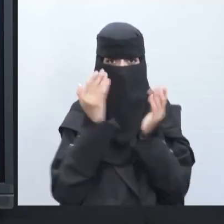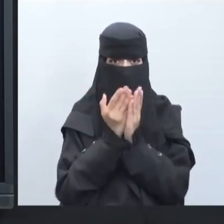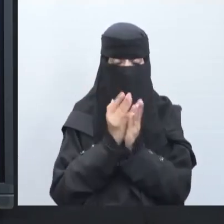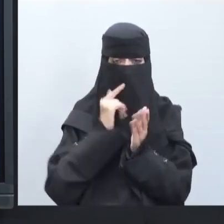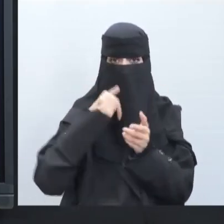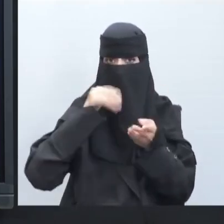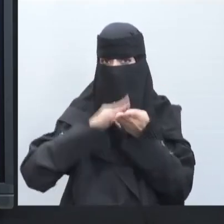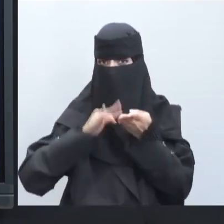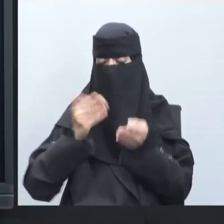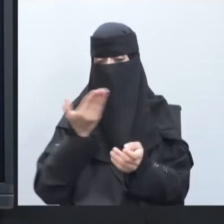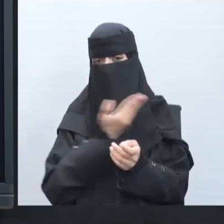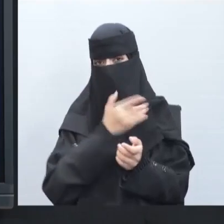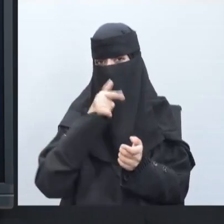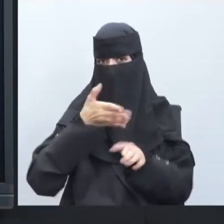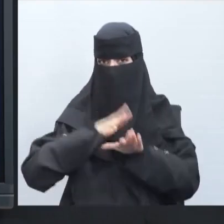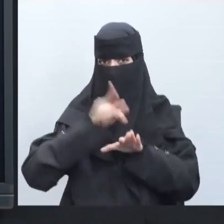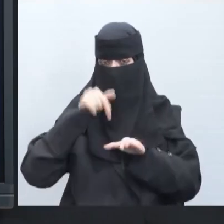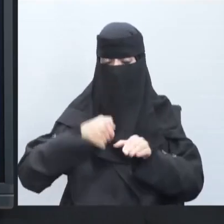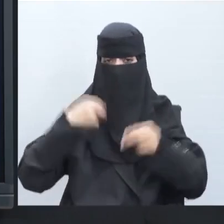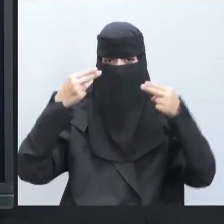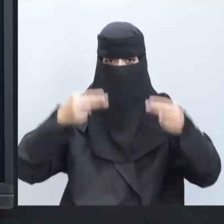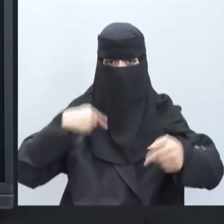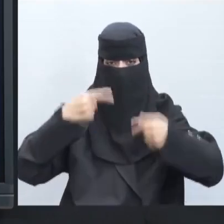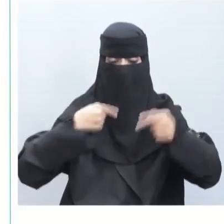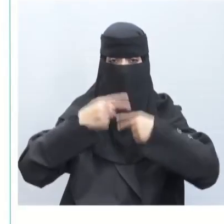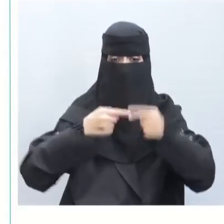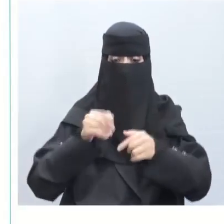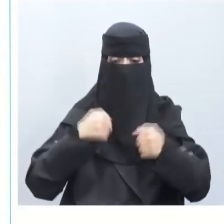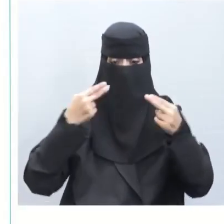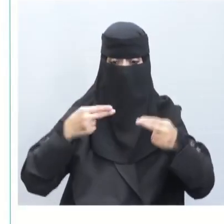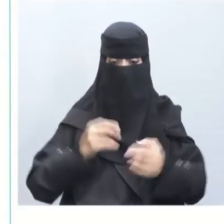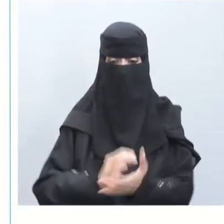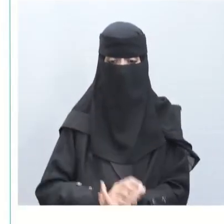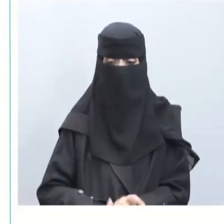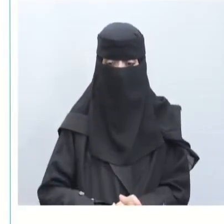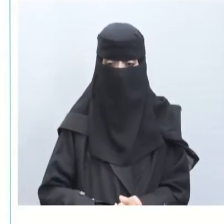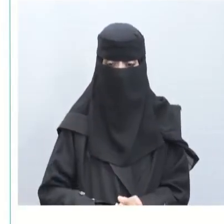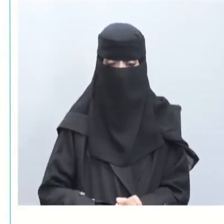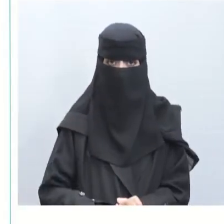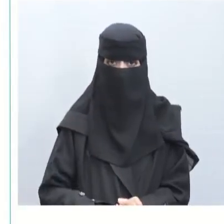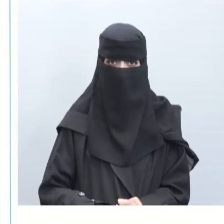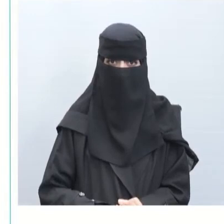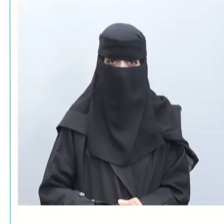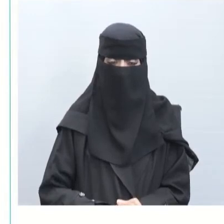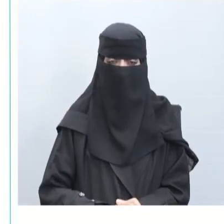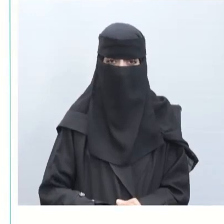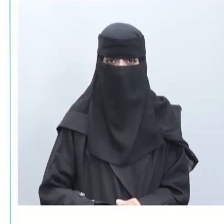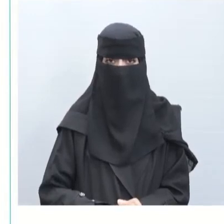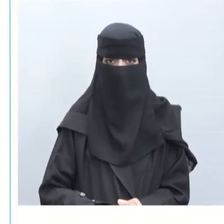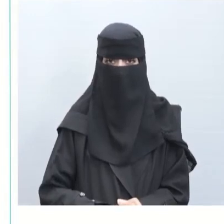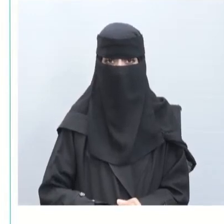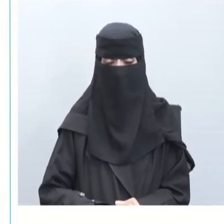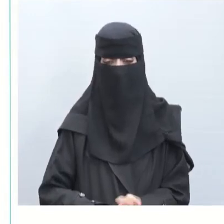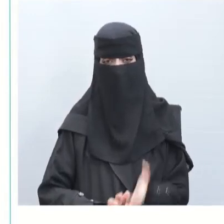المخاطره وتاثيره على الفعاليه واستدامه الفعاليه ناتي الى الممارسات